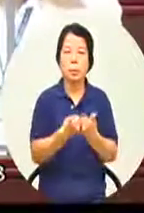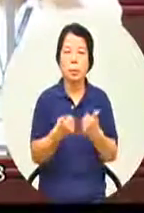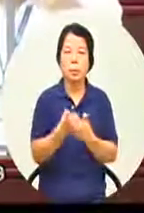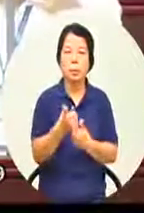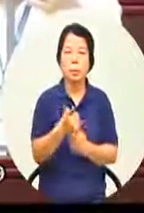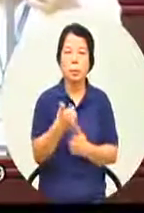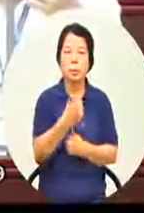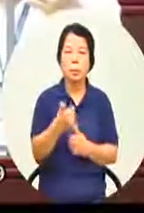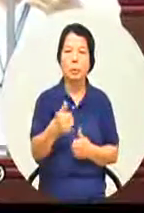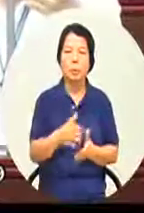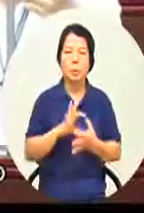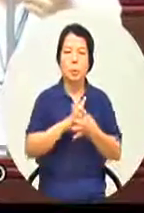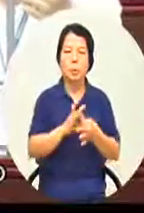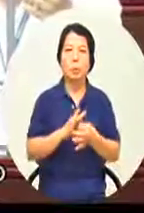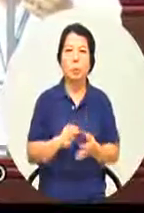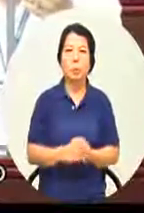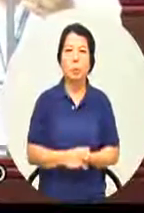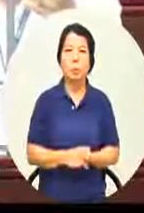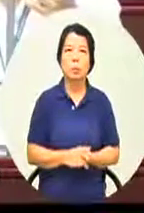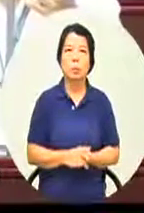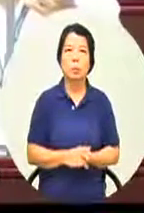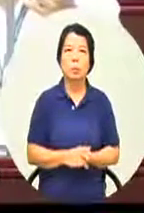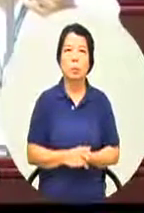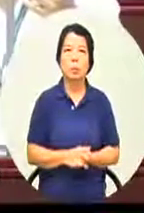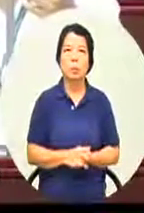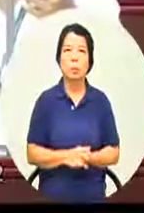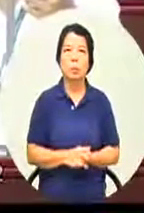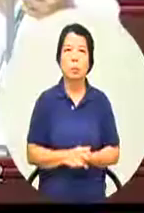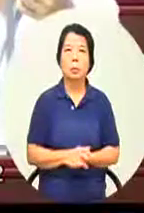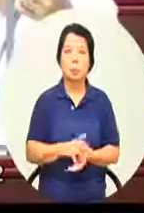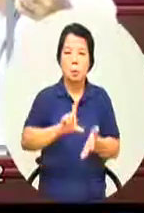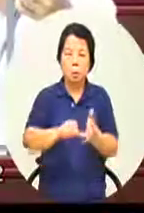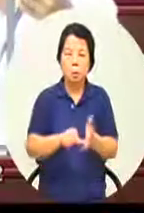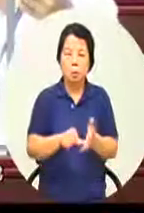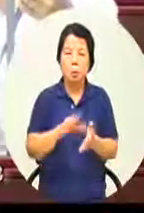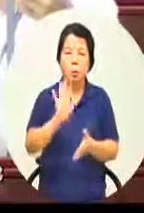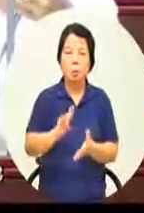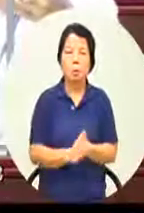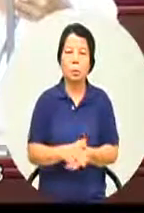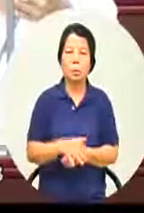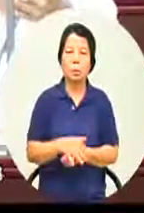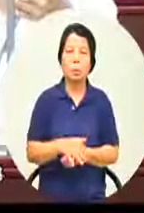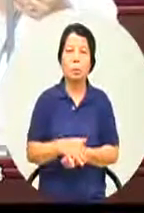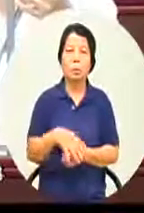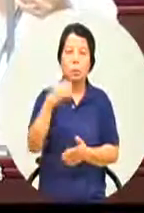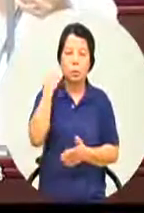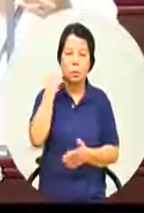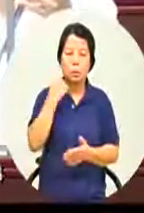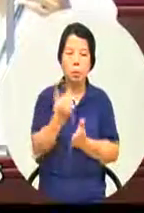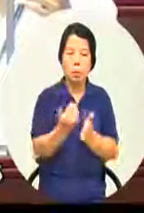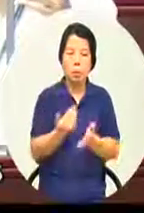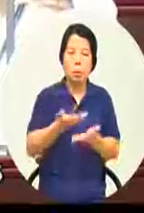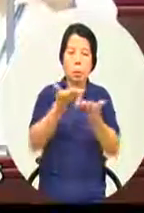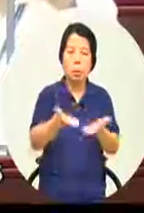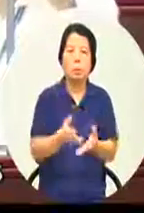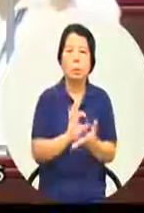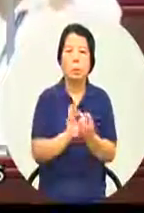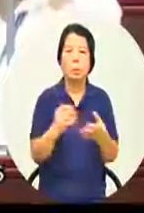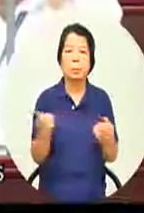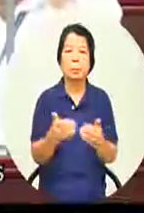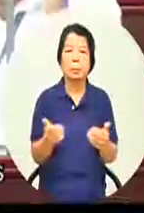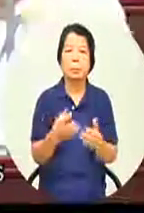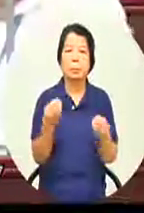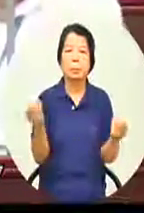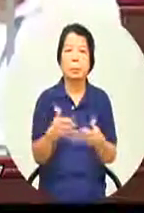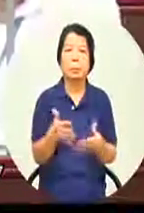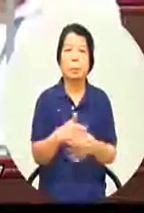有关这个，我其实应该有一个时间点啊，提前提供当然是没有问题哈。那最主要的时间点